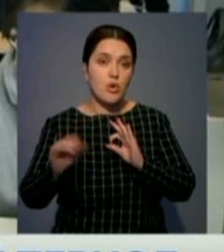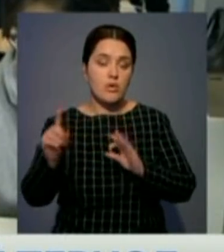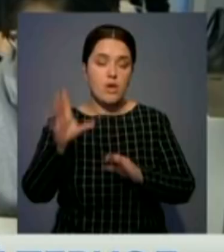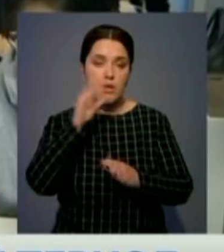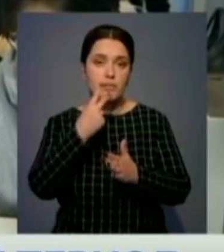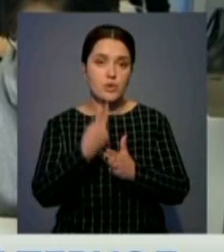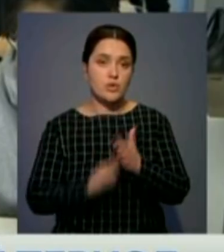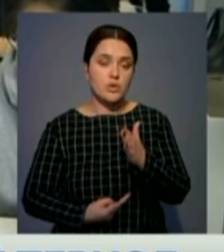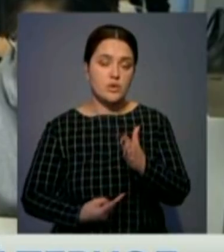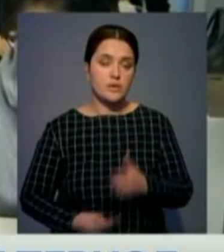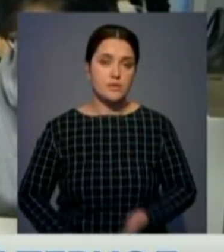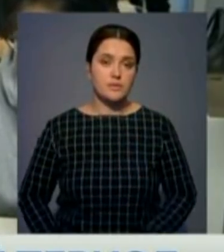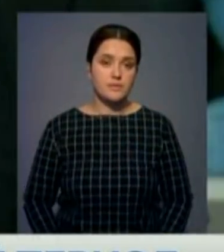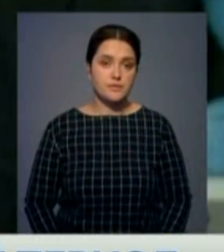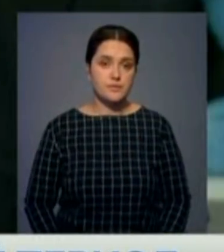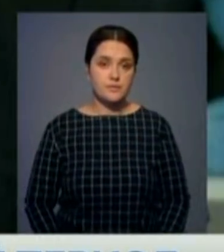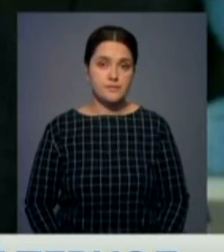что остается неустойчивым.